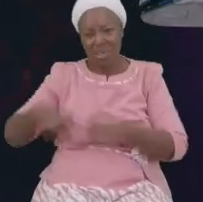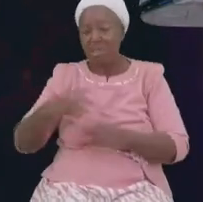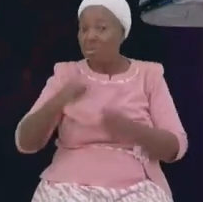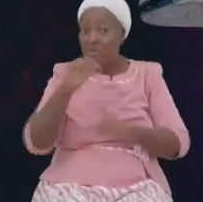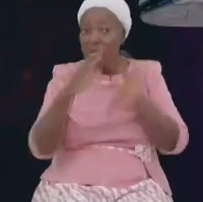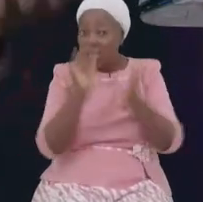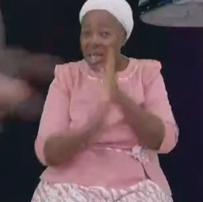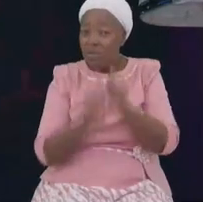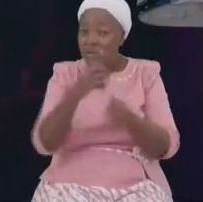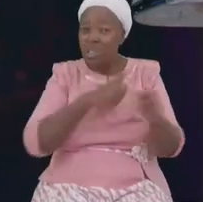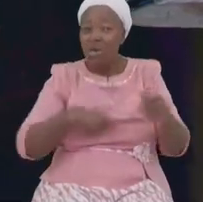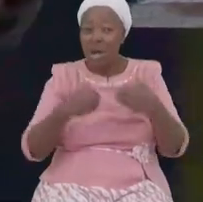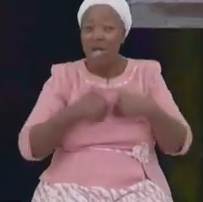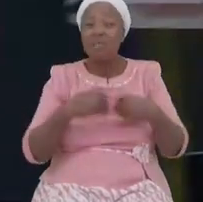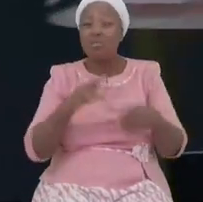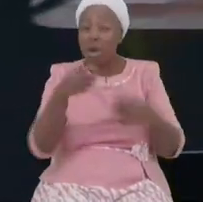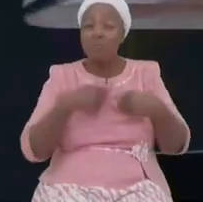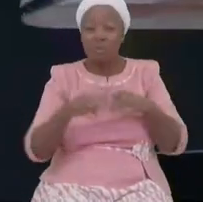Et tu dis, d'accord, j'attends.